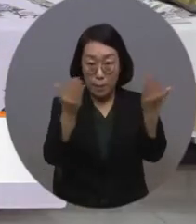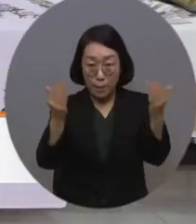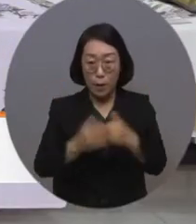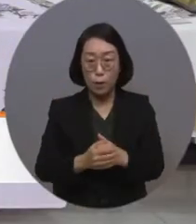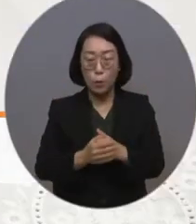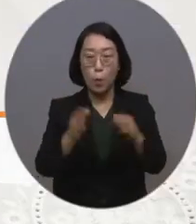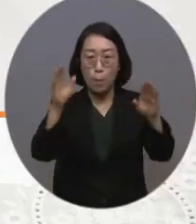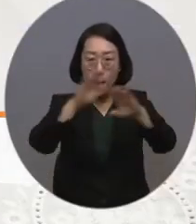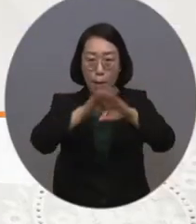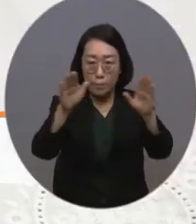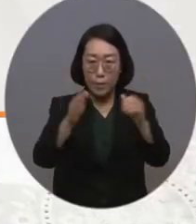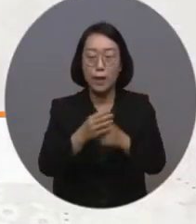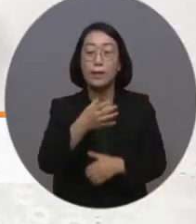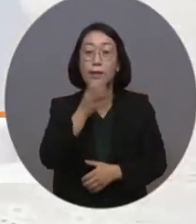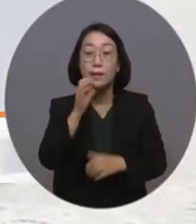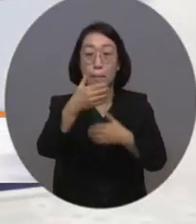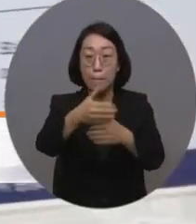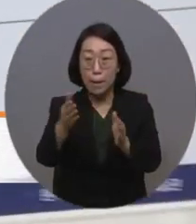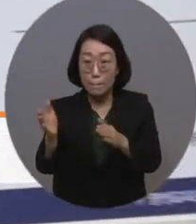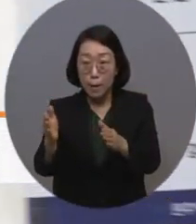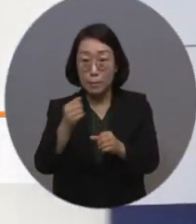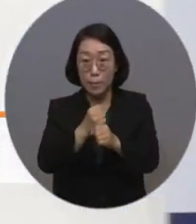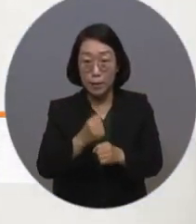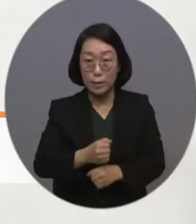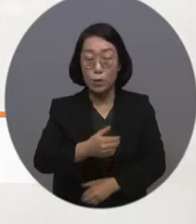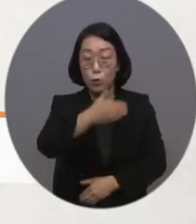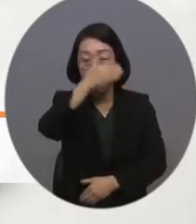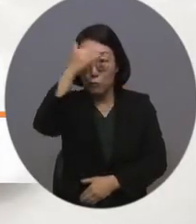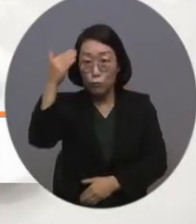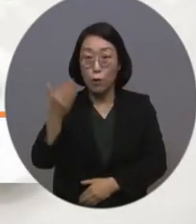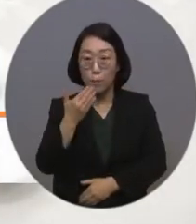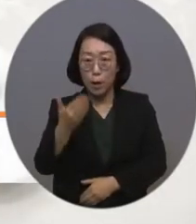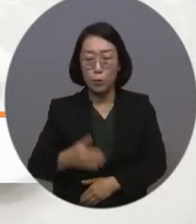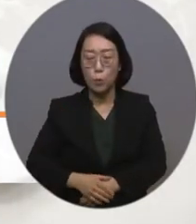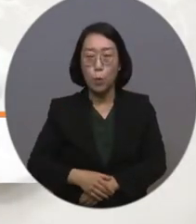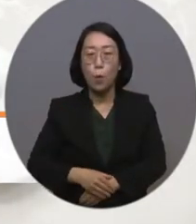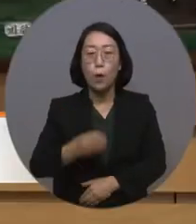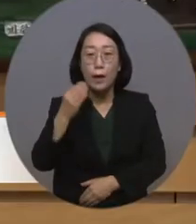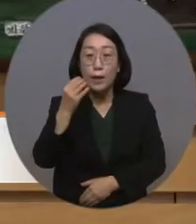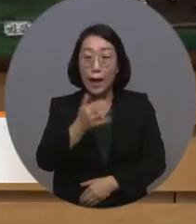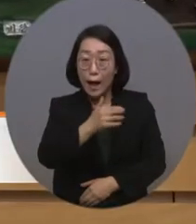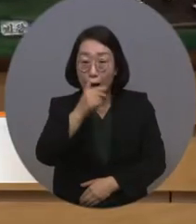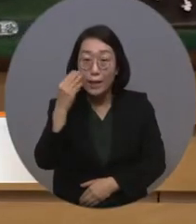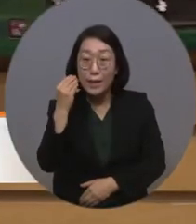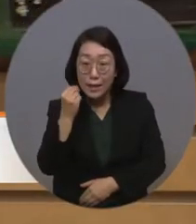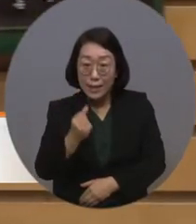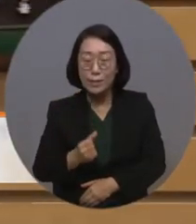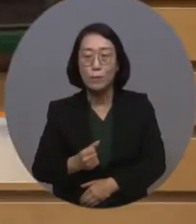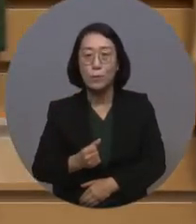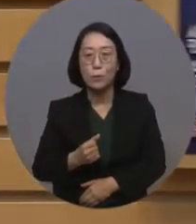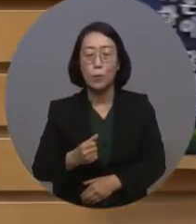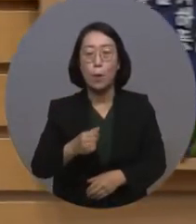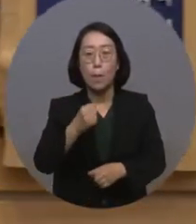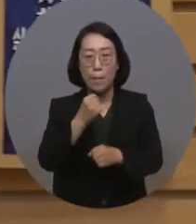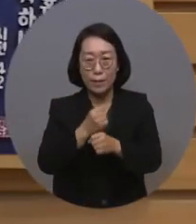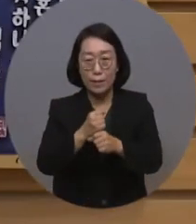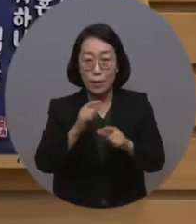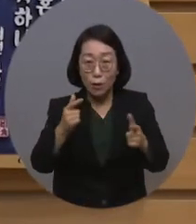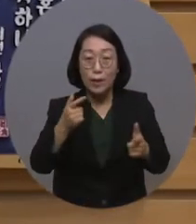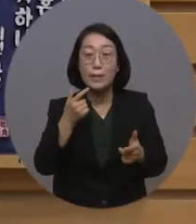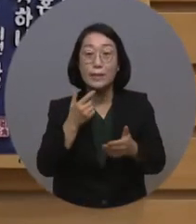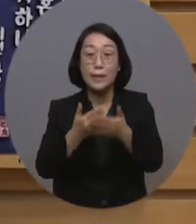실버반의 작품 전시회가 진행됐고 아로마 바디오일 만들기, 미니 테라리움 정원 만들기 등의 체험